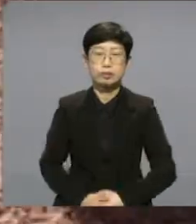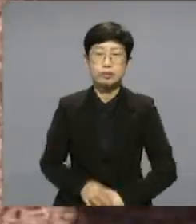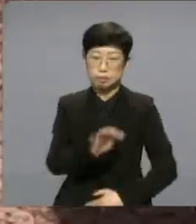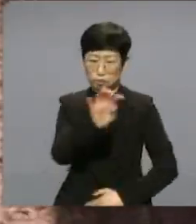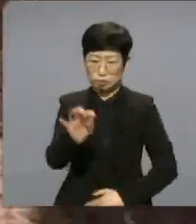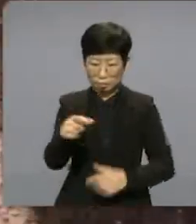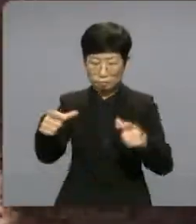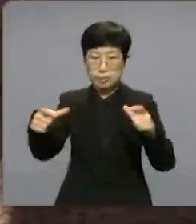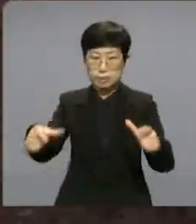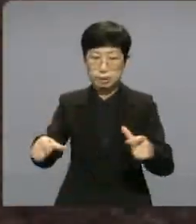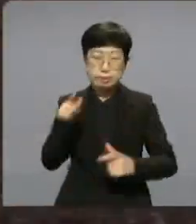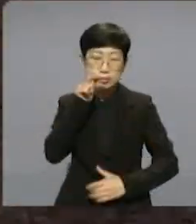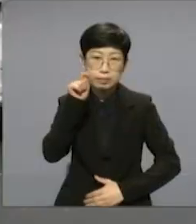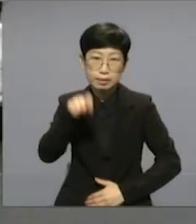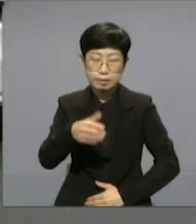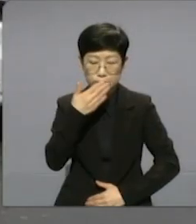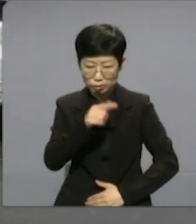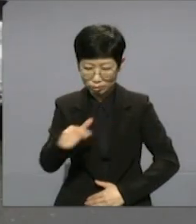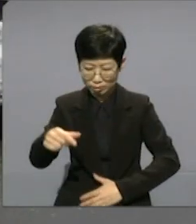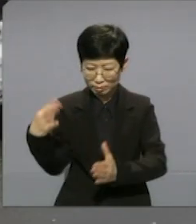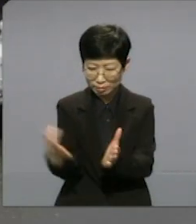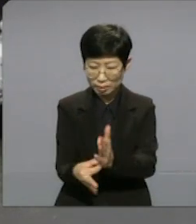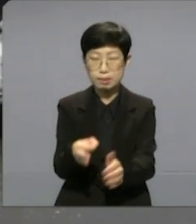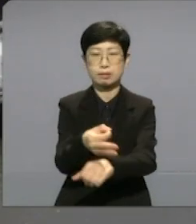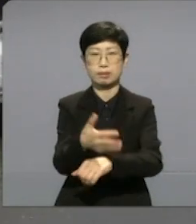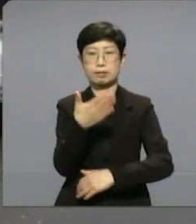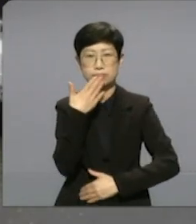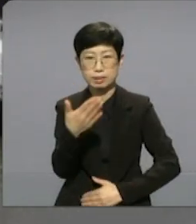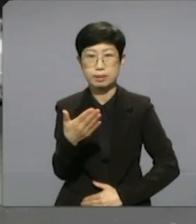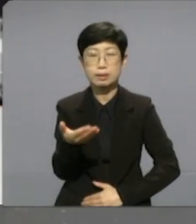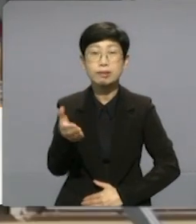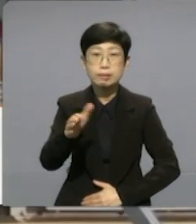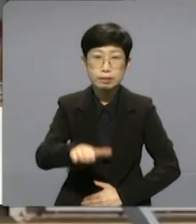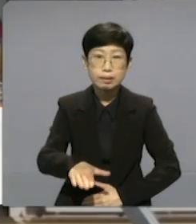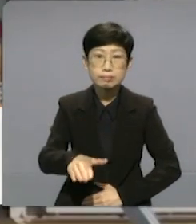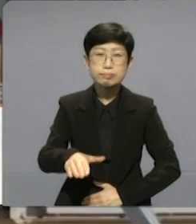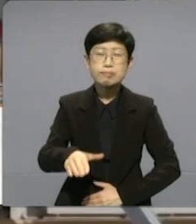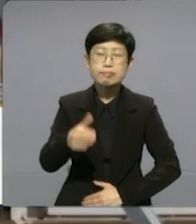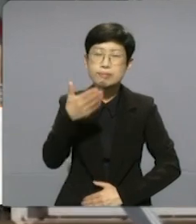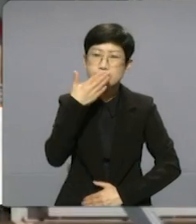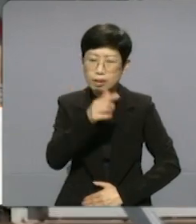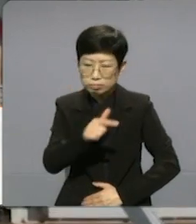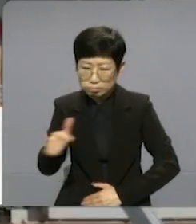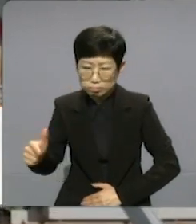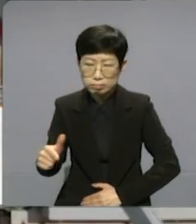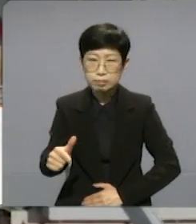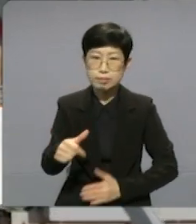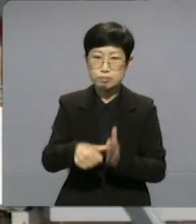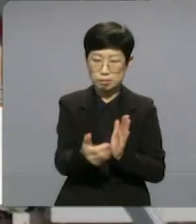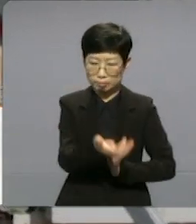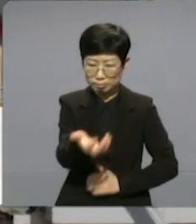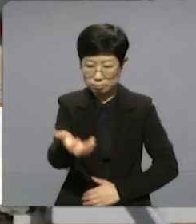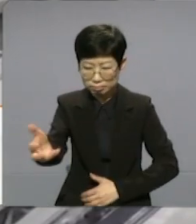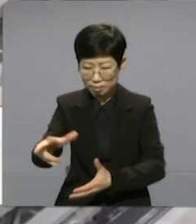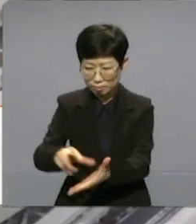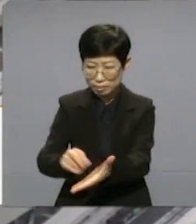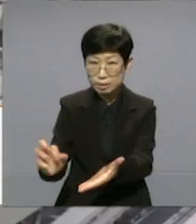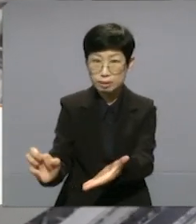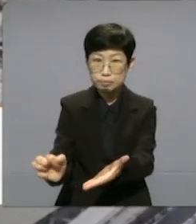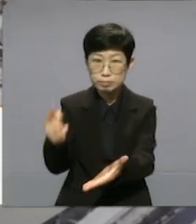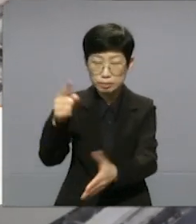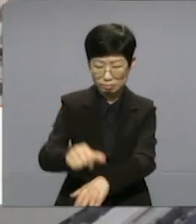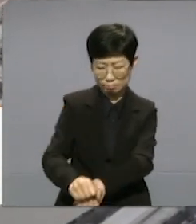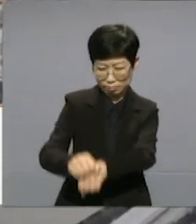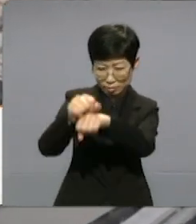유럽으로서는 우크라이나 공부를 싸게 살 수 있습니다 그런데 곡물은 물류 문제로 동유럽에 그대로 쌓였고